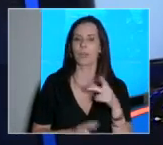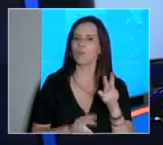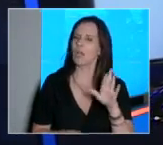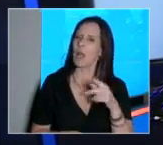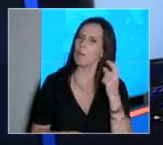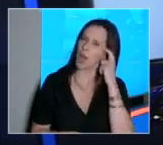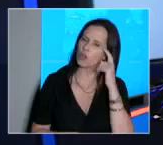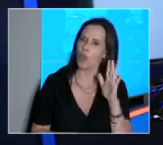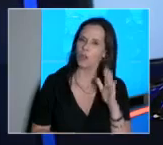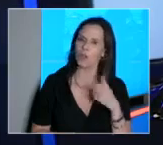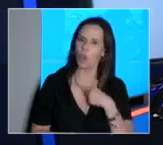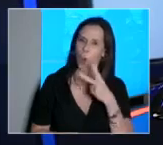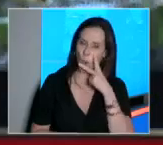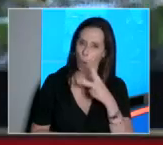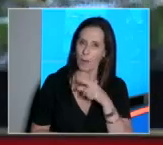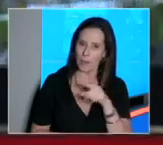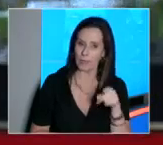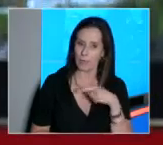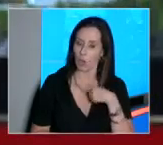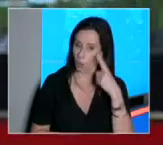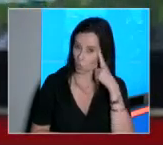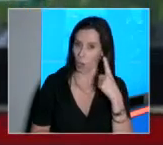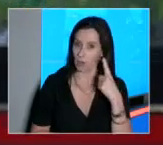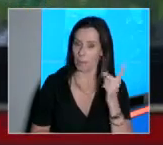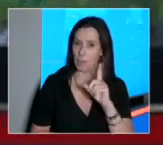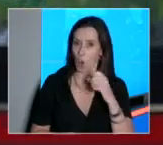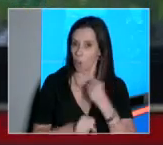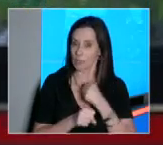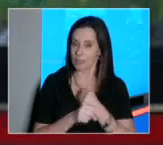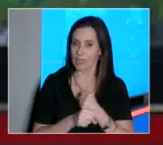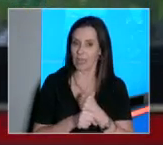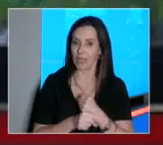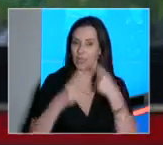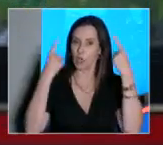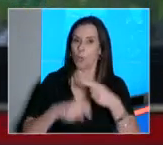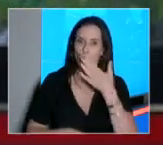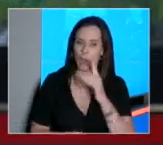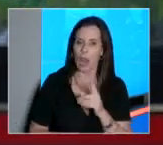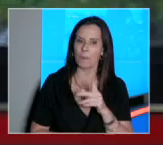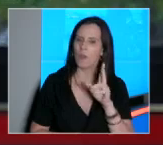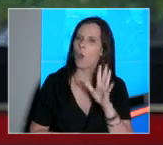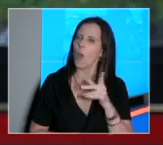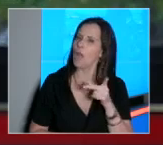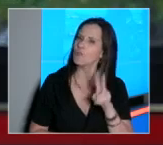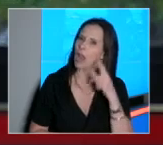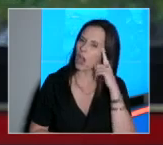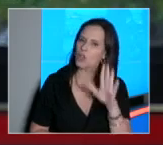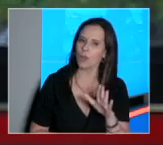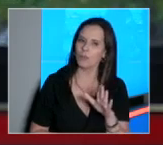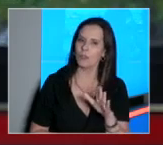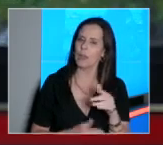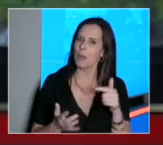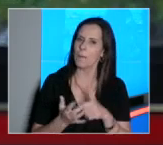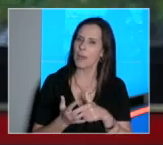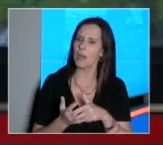אפשר אבל גם לחשוב, כשאנחנו רואים את התמונות האלה, ואנחנו יודעים מי מוביל את הסיפור הזה של יום ירושלים, אפשר לחשוב על גם,